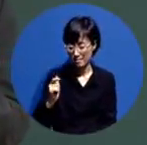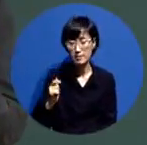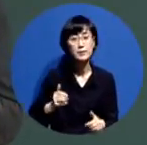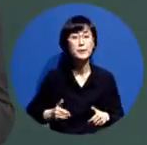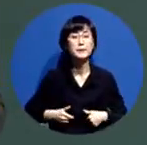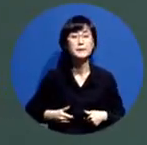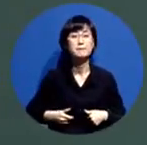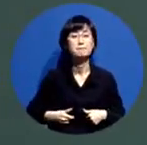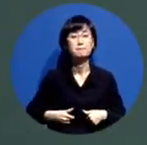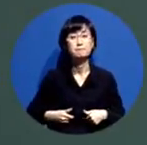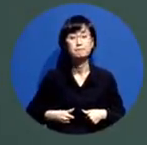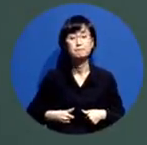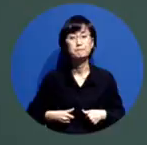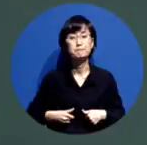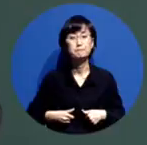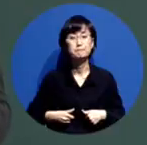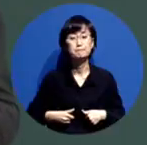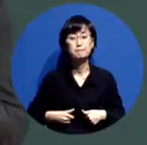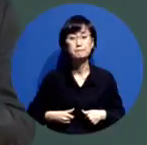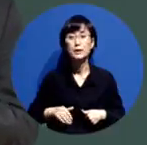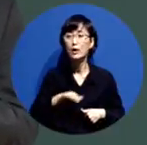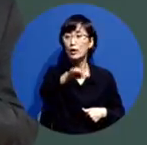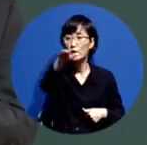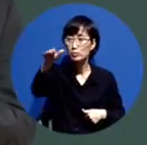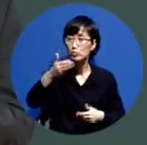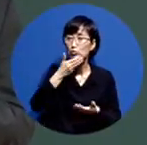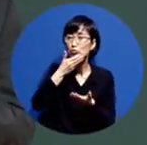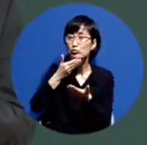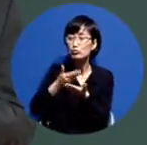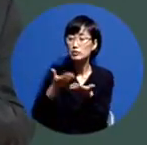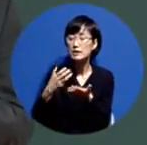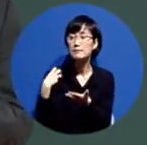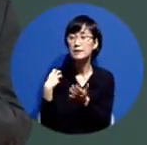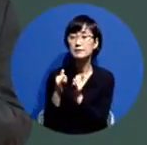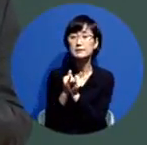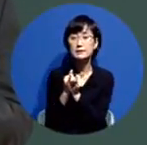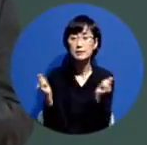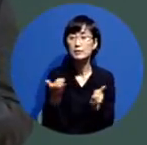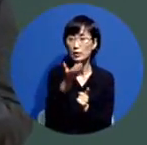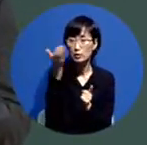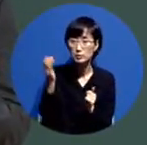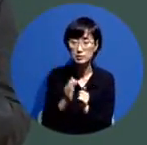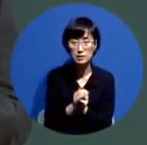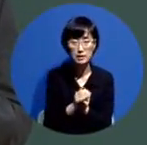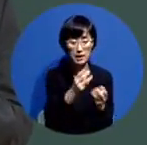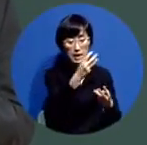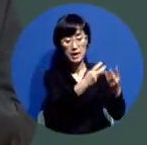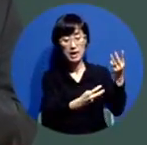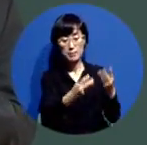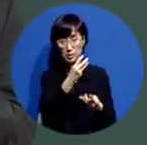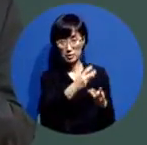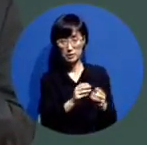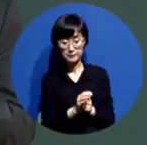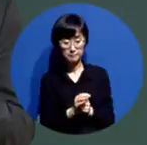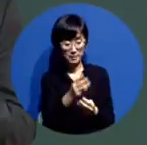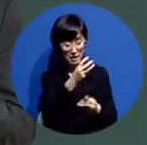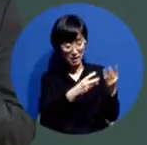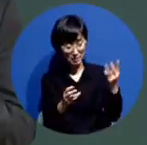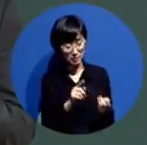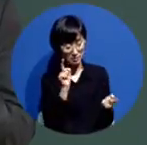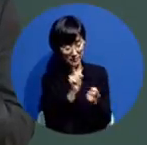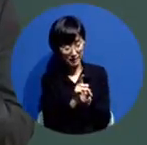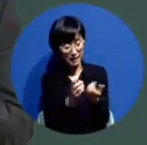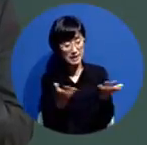우리 중년 위치에 계시는 장로님들이 우리 렘넌트를 만나고 일을 쉽게 보면 렘넌트들이 약하다는